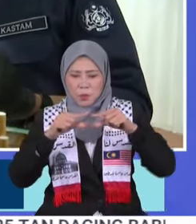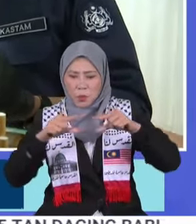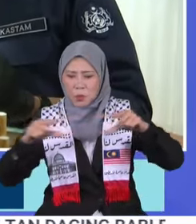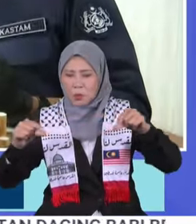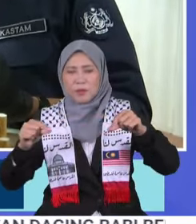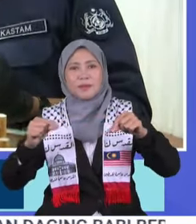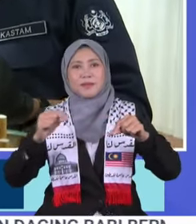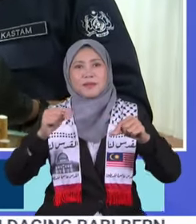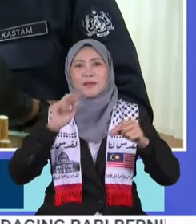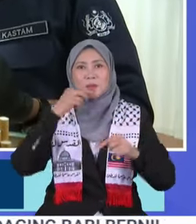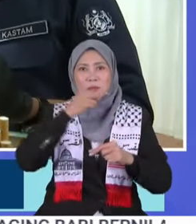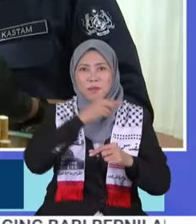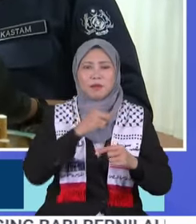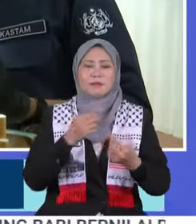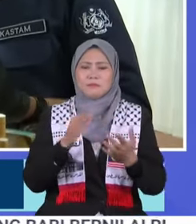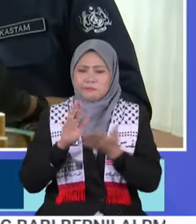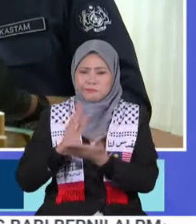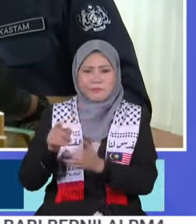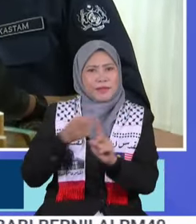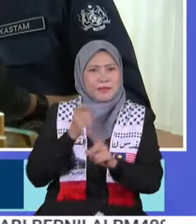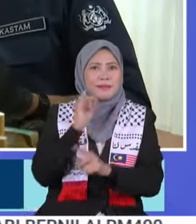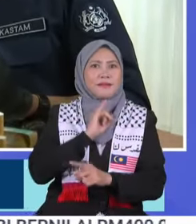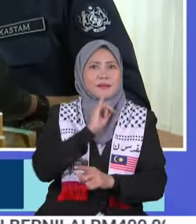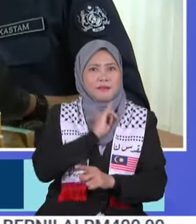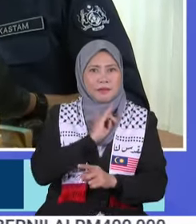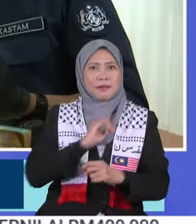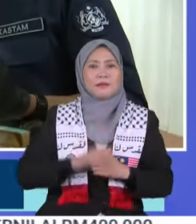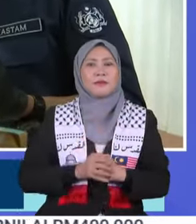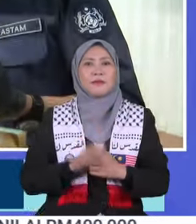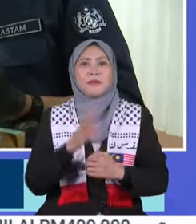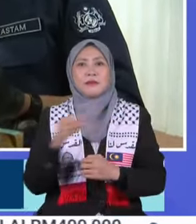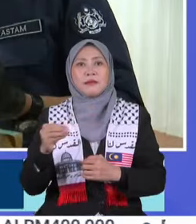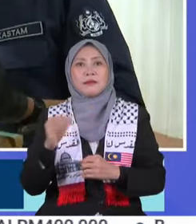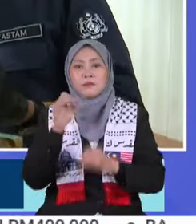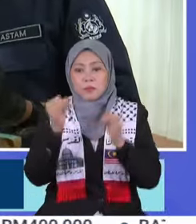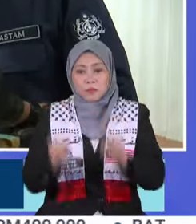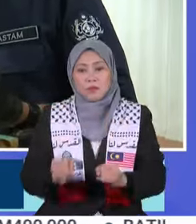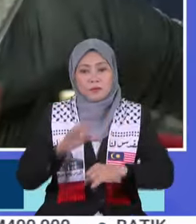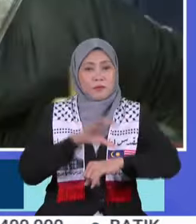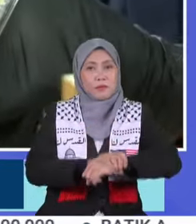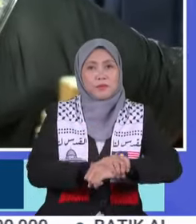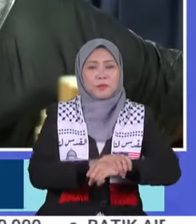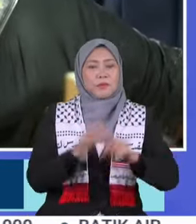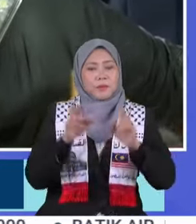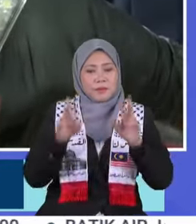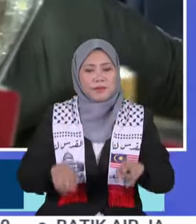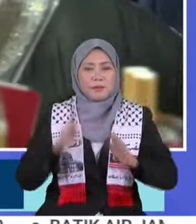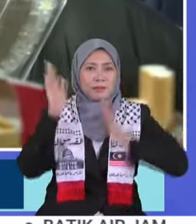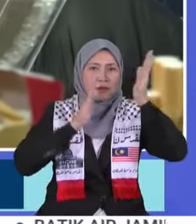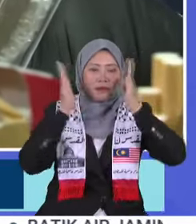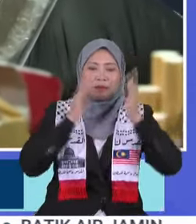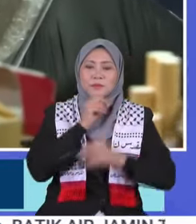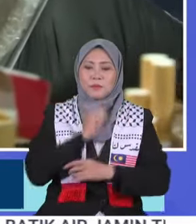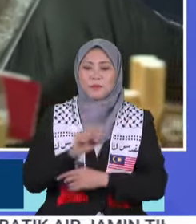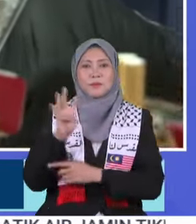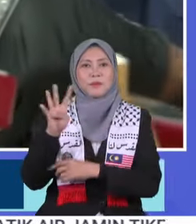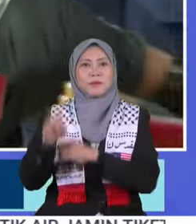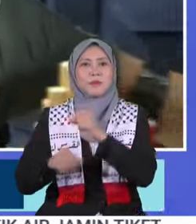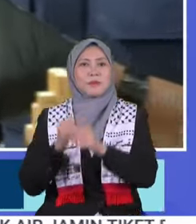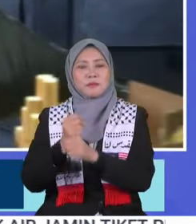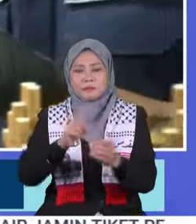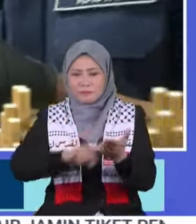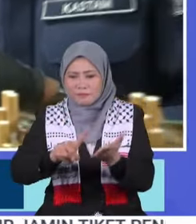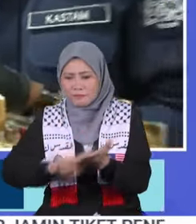Israel. Serbuan di sebuah gudang terletak di Klang, Selangor turut menahan seorang individu warga negara Malaysia berusia 40-an.